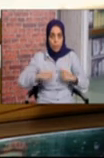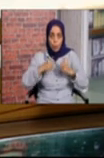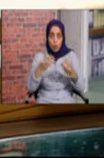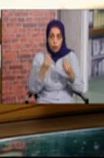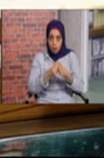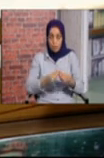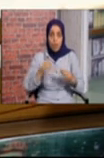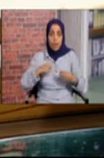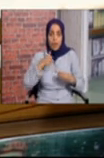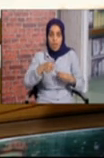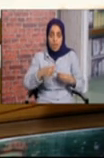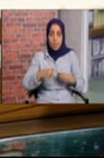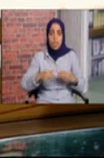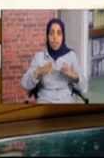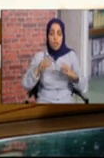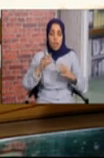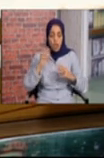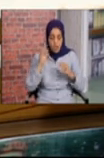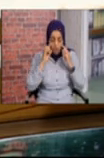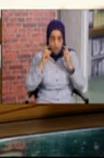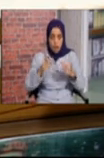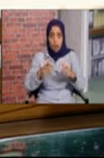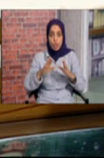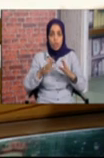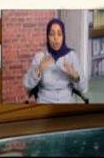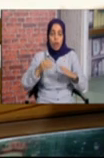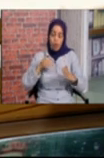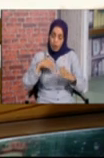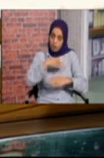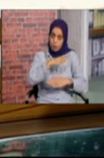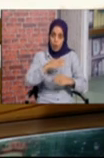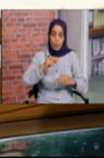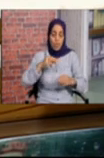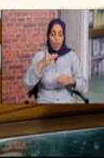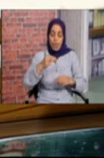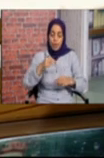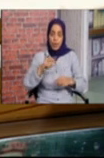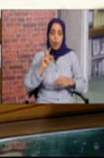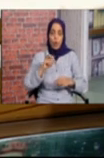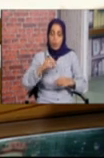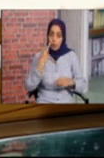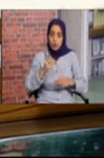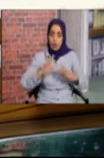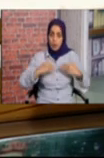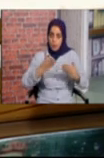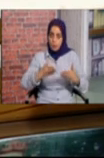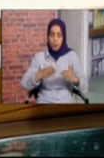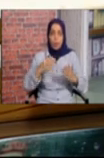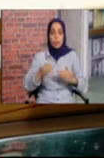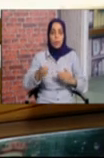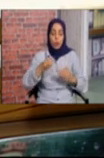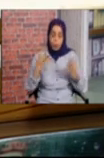منضمة لهذا المؤشر ولكن خرجت منه في 2011 لعدم الوفاء بمتطلبات